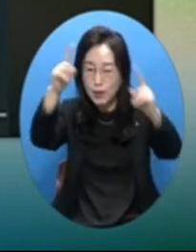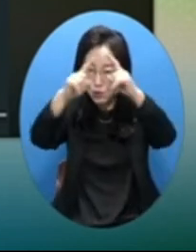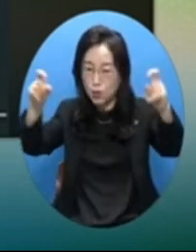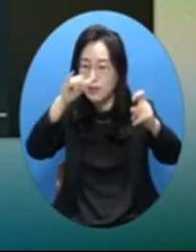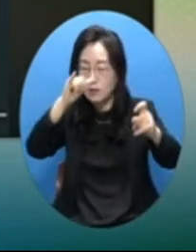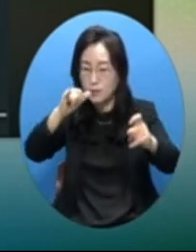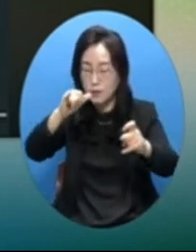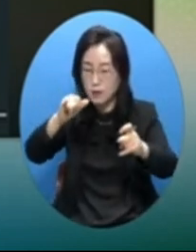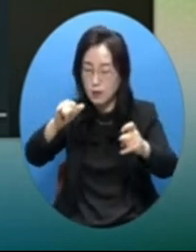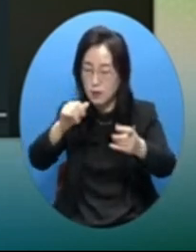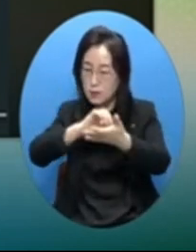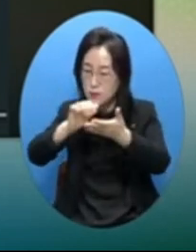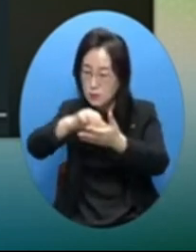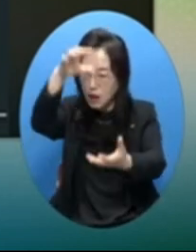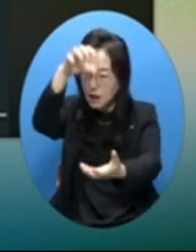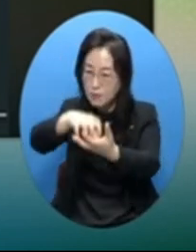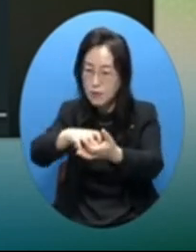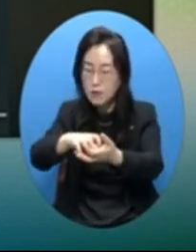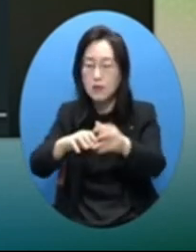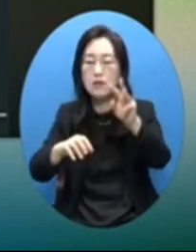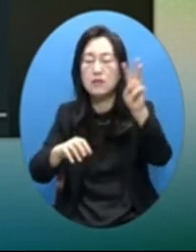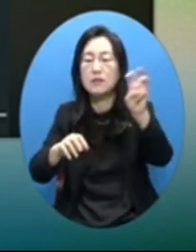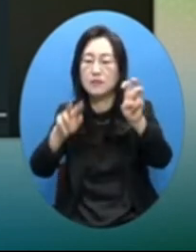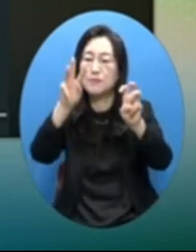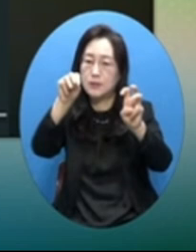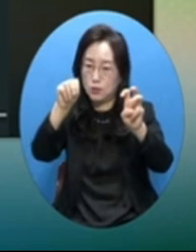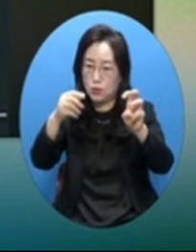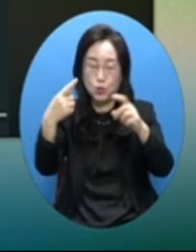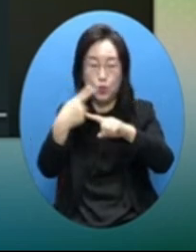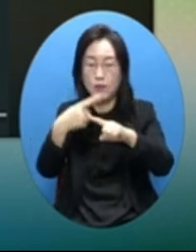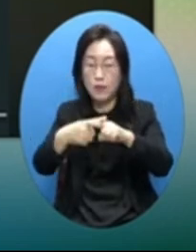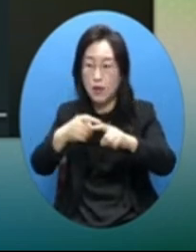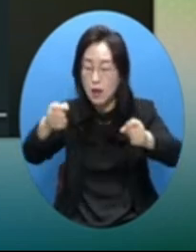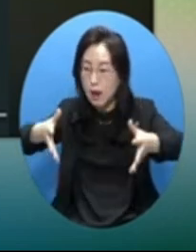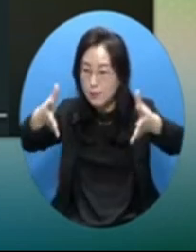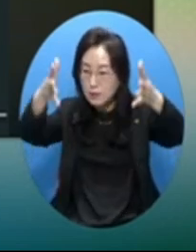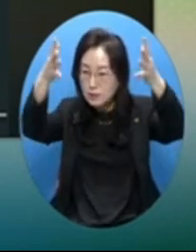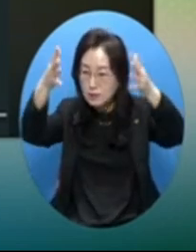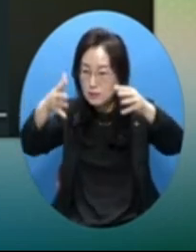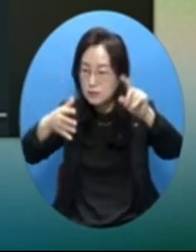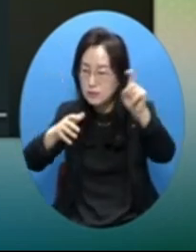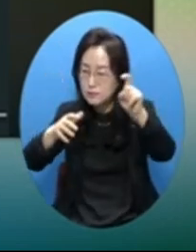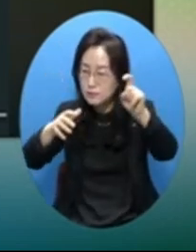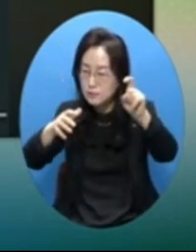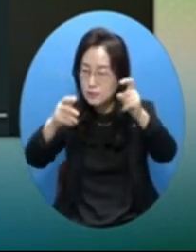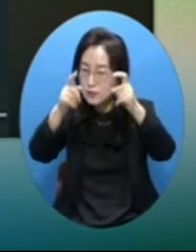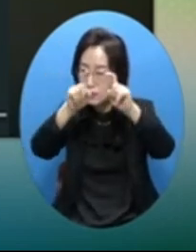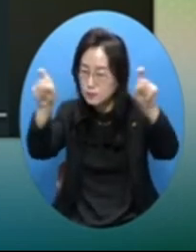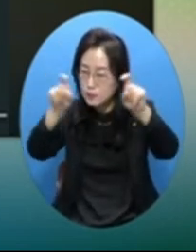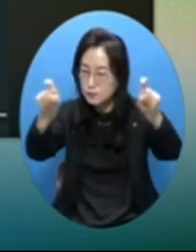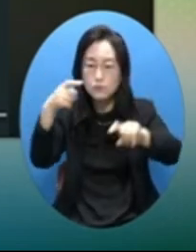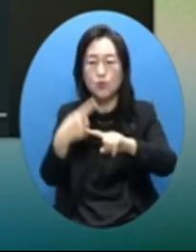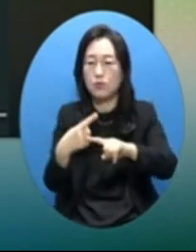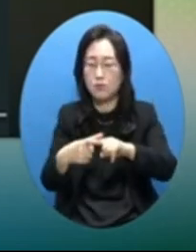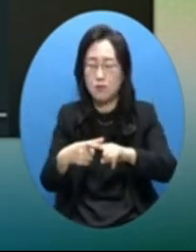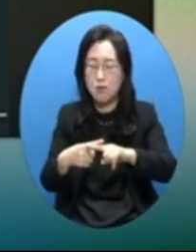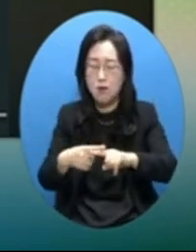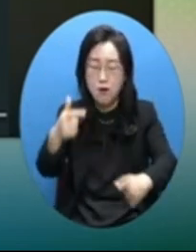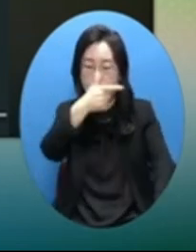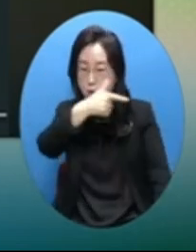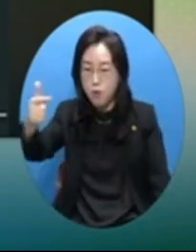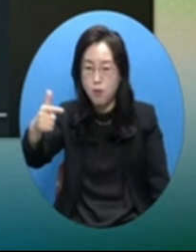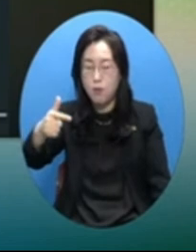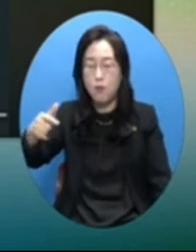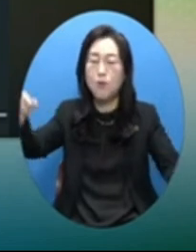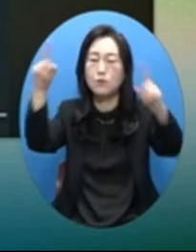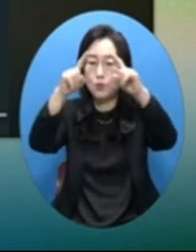높이가 30m니까 요즘 아파트 10층 높임을 생각하면 됩니다 그 큰 성이